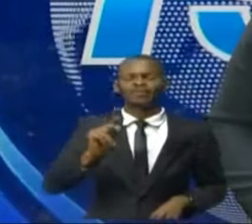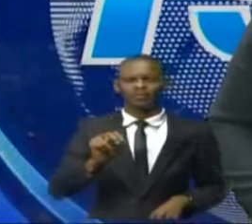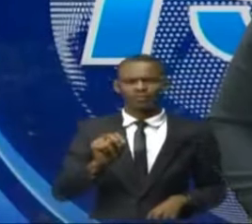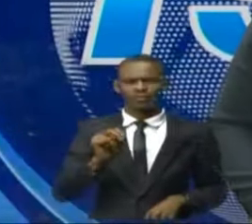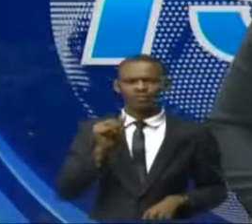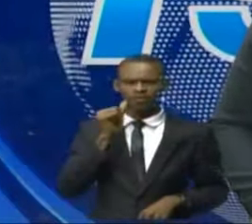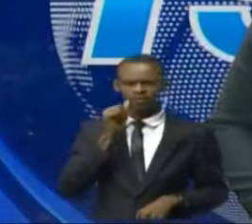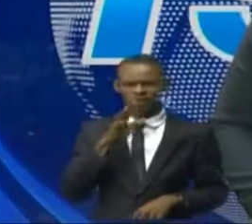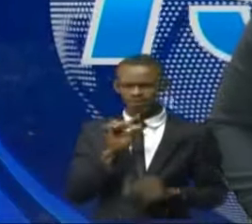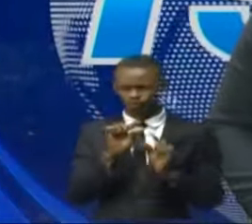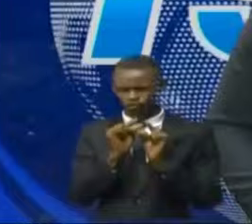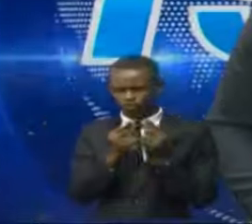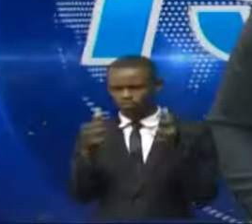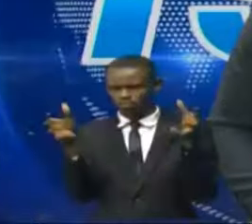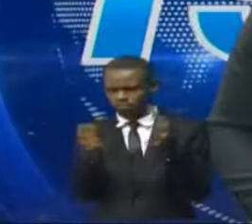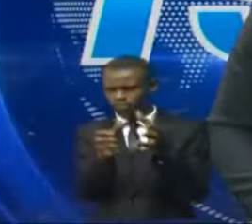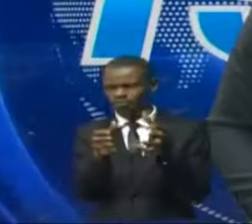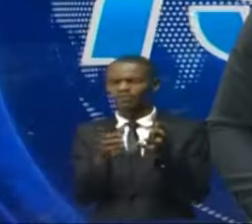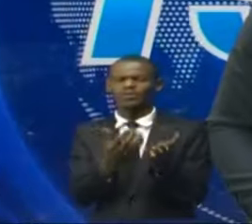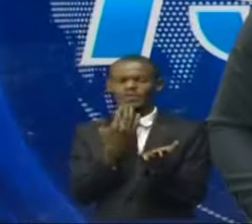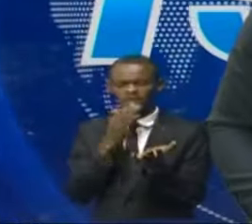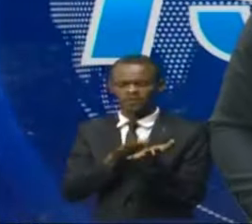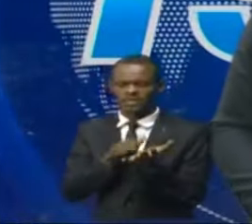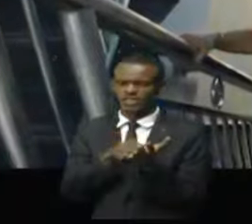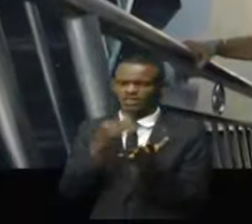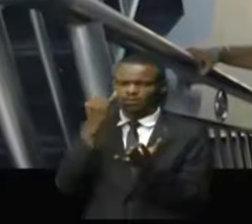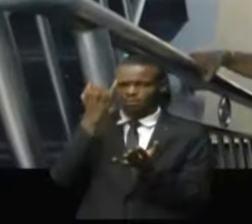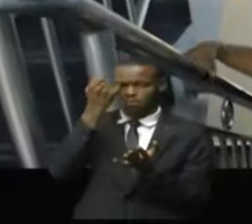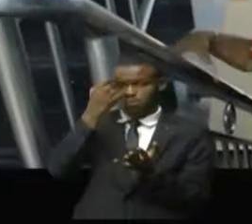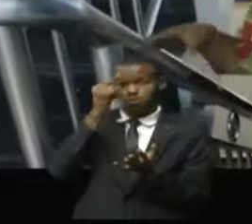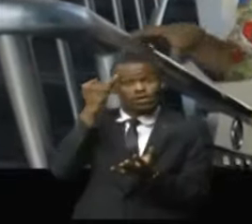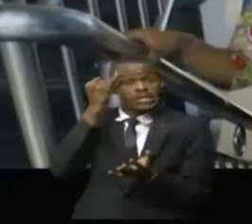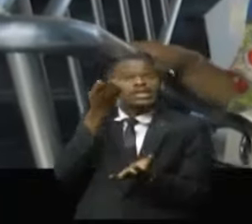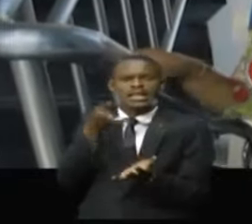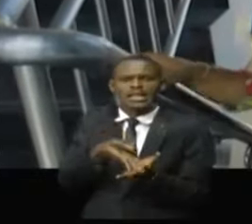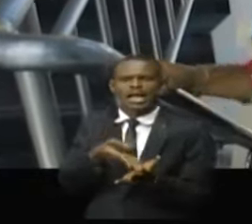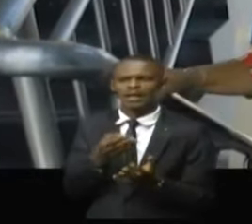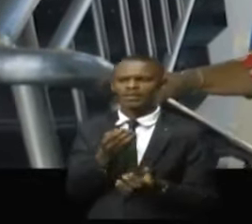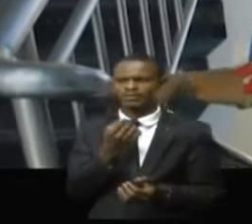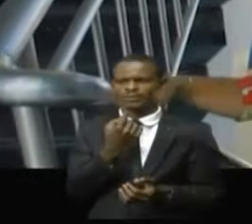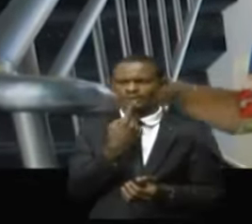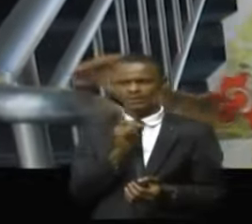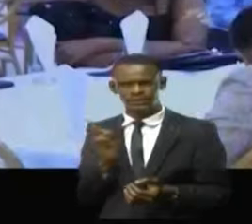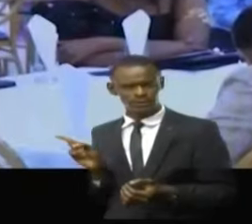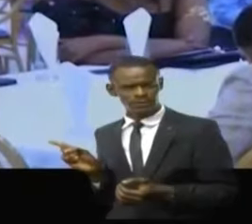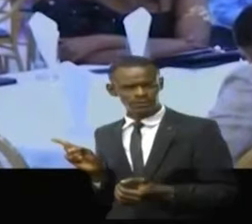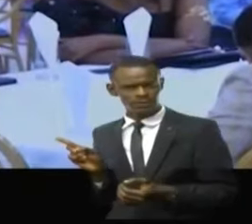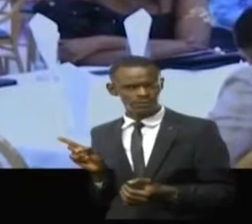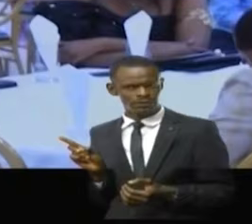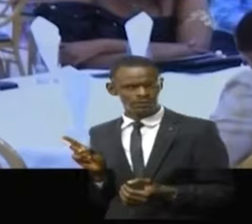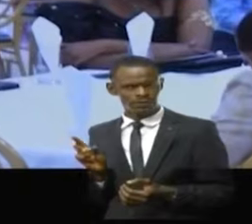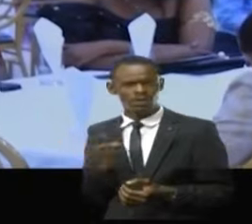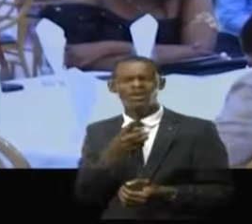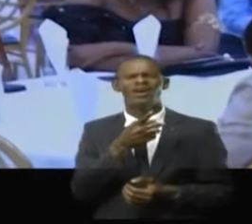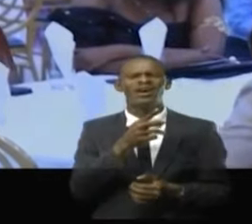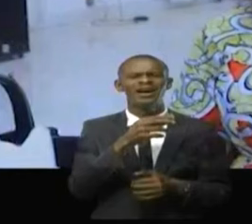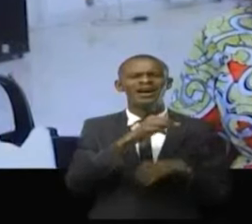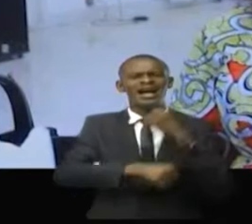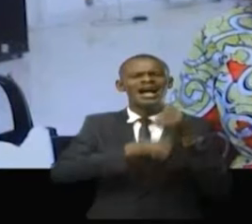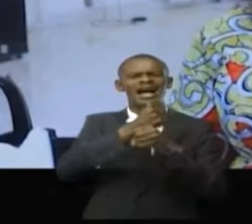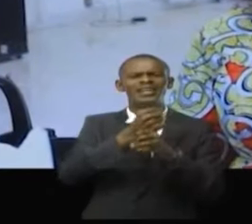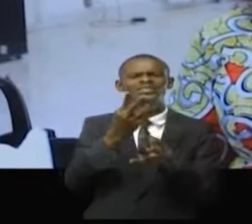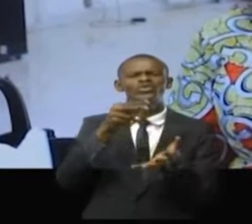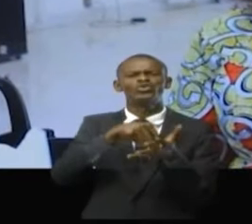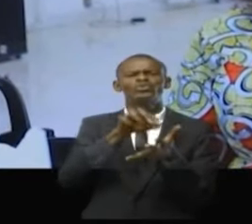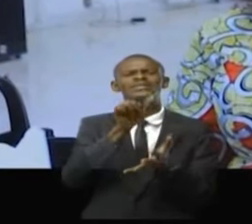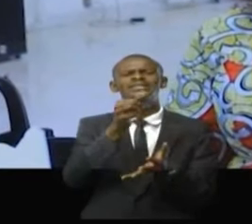pour l'émergence de la RDC. Yvette Mankoutima. Elle fut en 2016 dans le Nord Kivu l'une des figures féminines de la